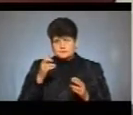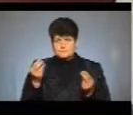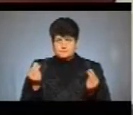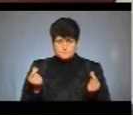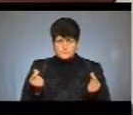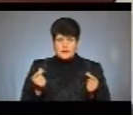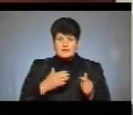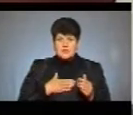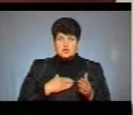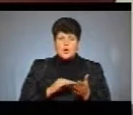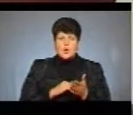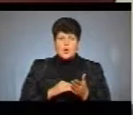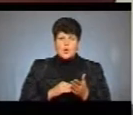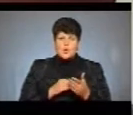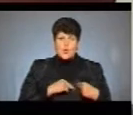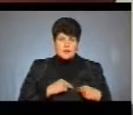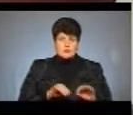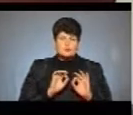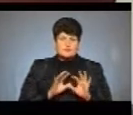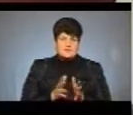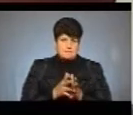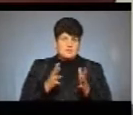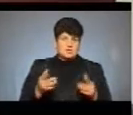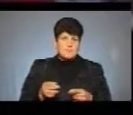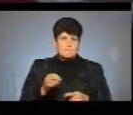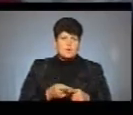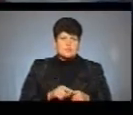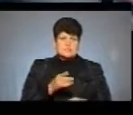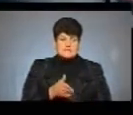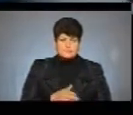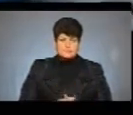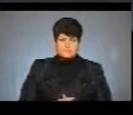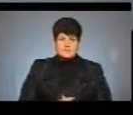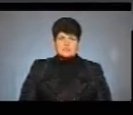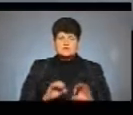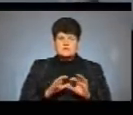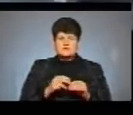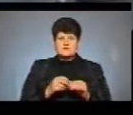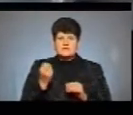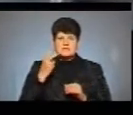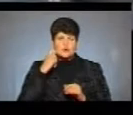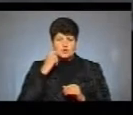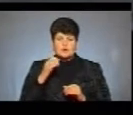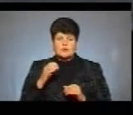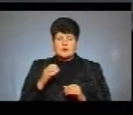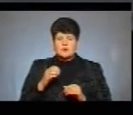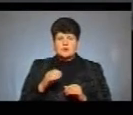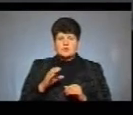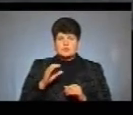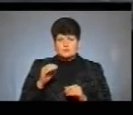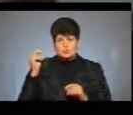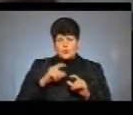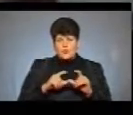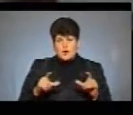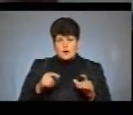Наша колега із Києва Вікторія Волик розповість більше про це. За сюжетом, 12-річний школяр Макс тікає з дому і ховається